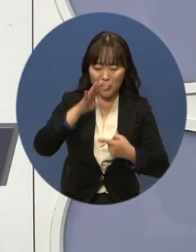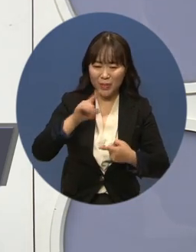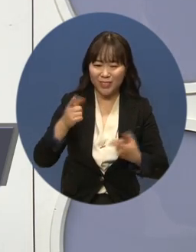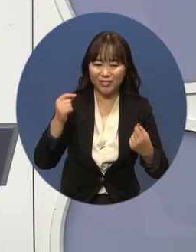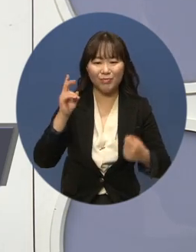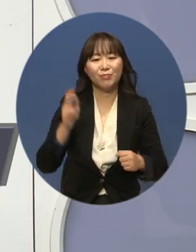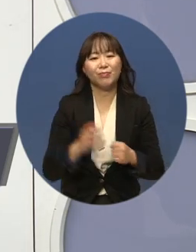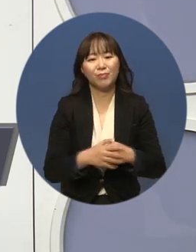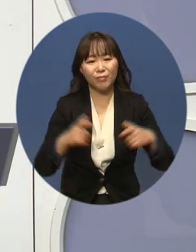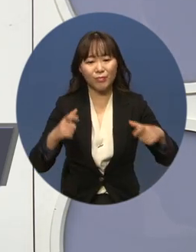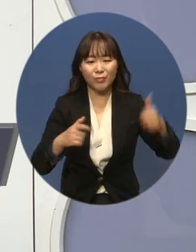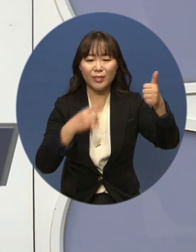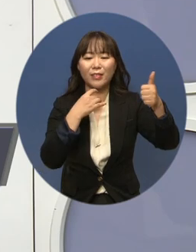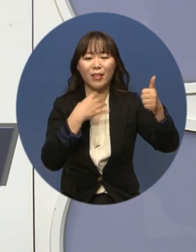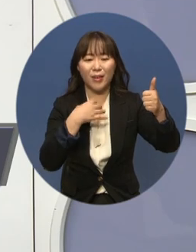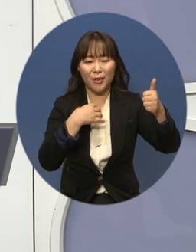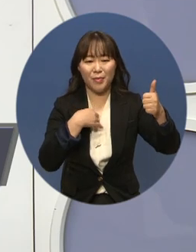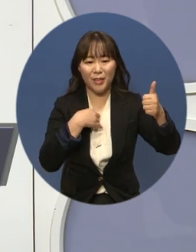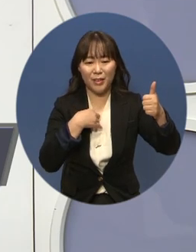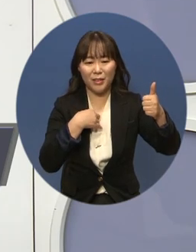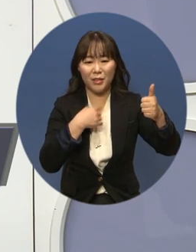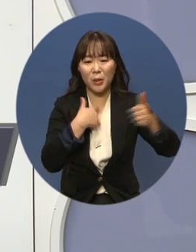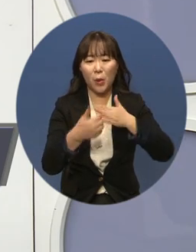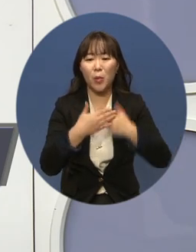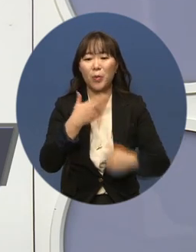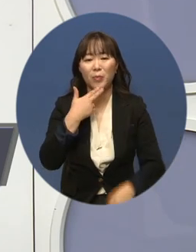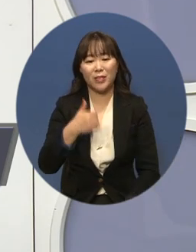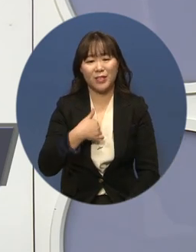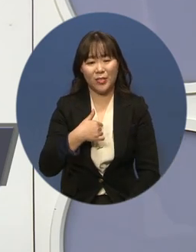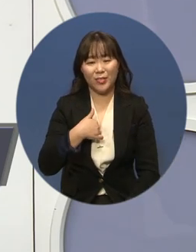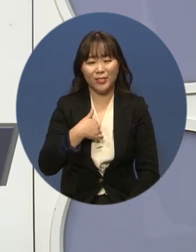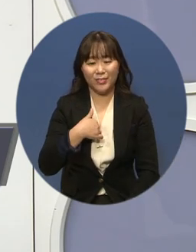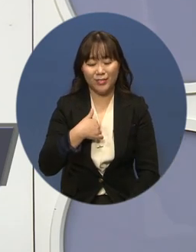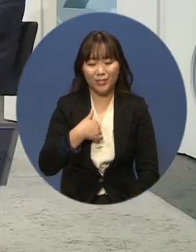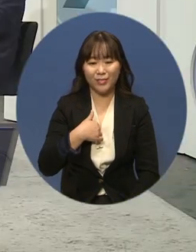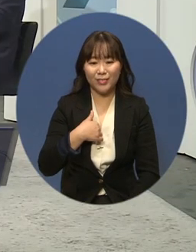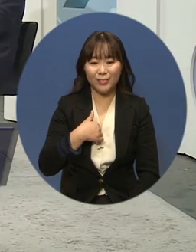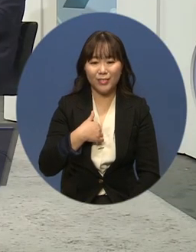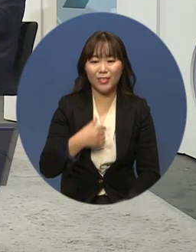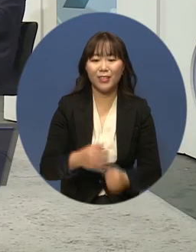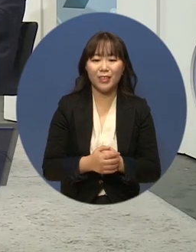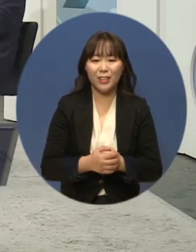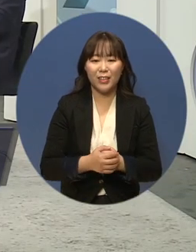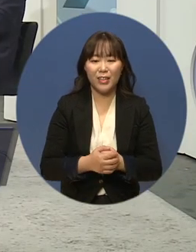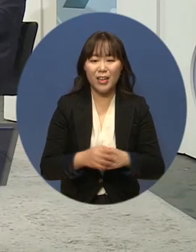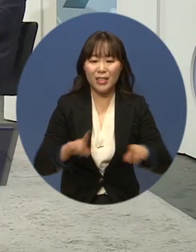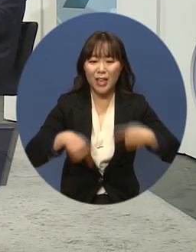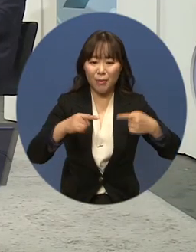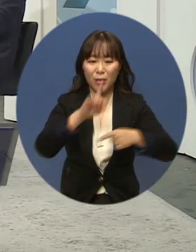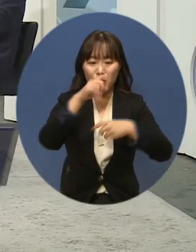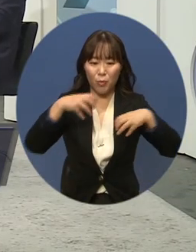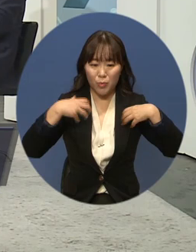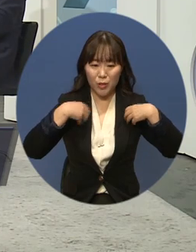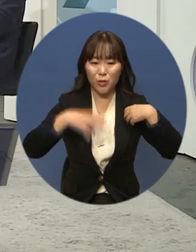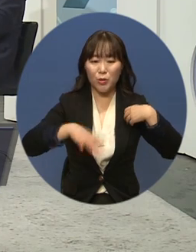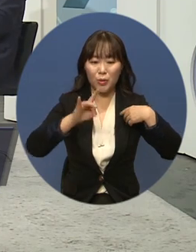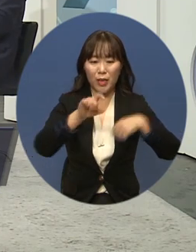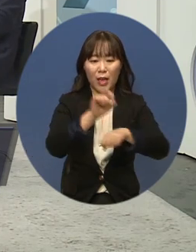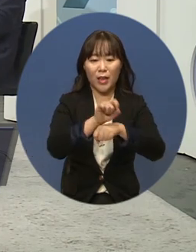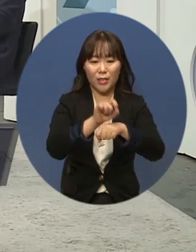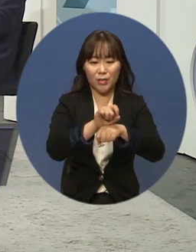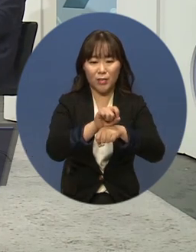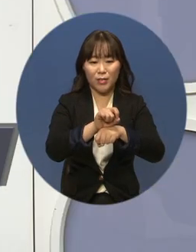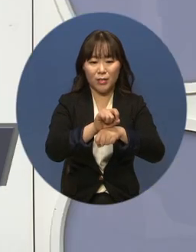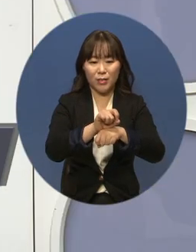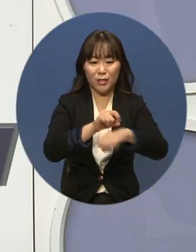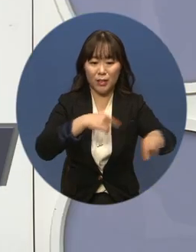그래서 제가 이제 군수밖에 경험이 없는 저를 그 막강한 그 참여정부의 초대 행정자치부 장관으로 발탁을